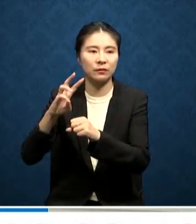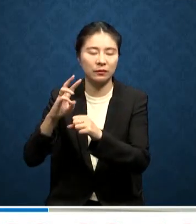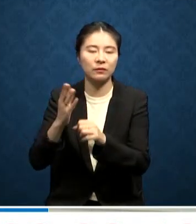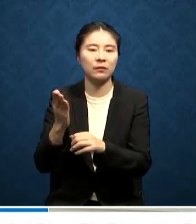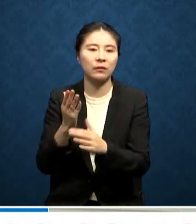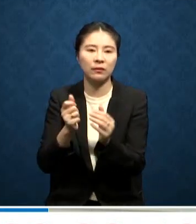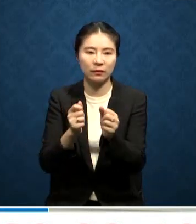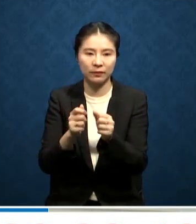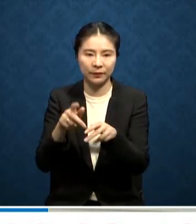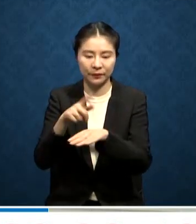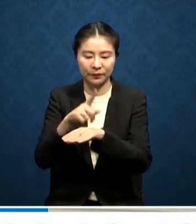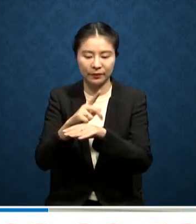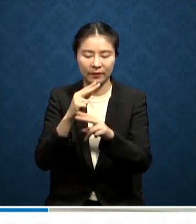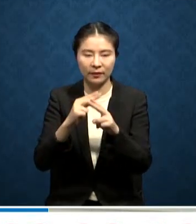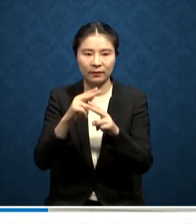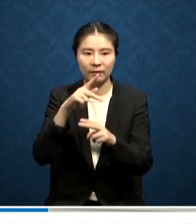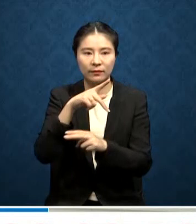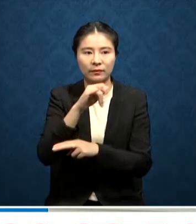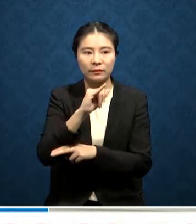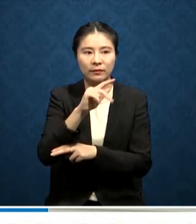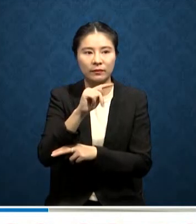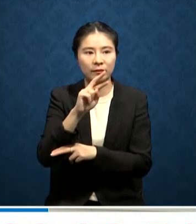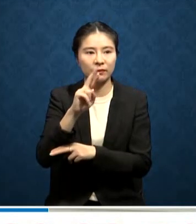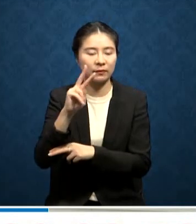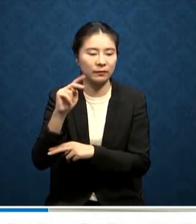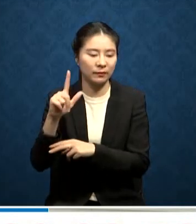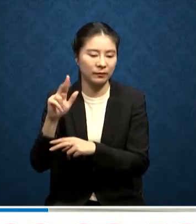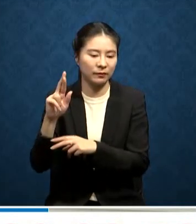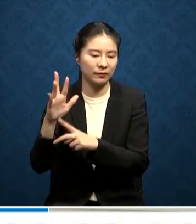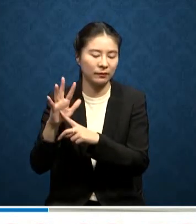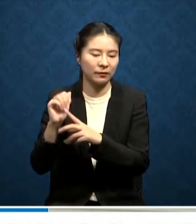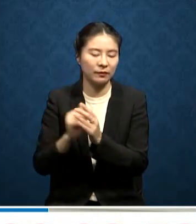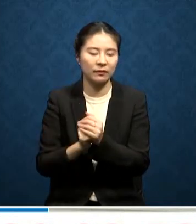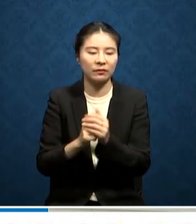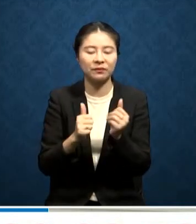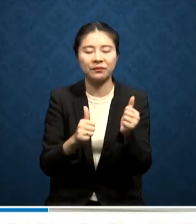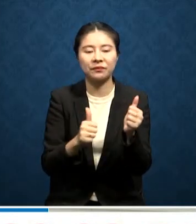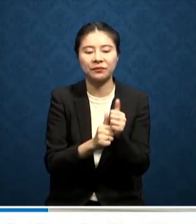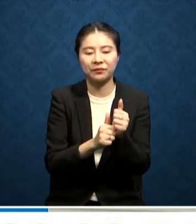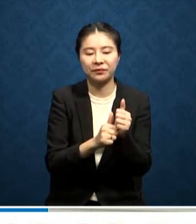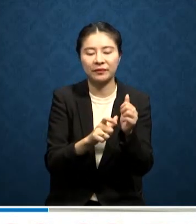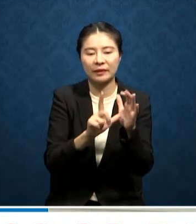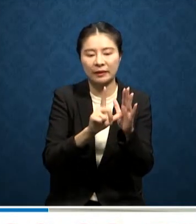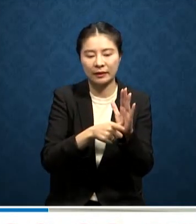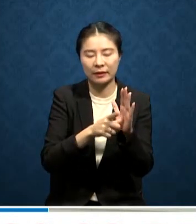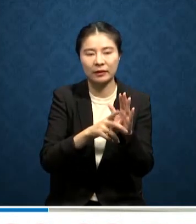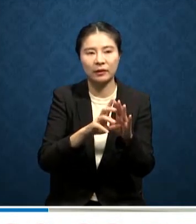เชิญท่านประธานให้นายไตรรัตน์วิริสิริเลขาธิการก.พ.รักษาการชี้แจงรายละเอียด